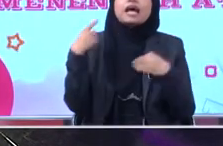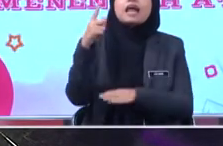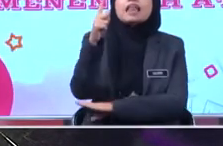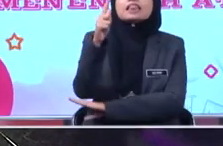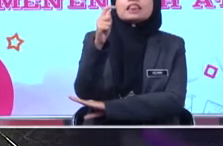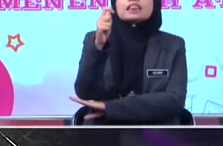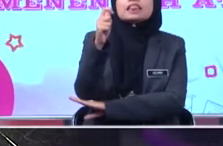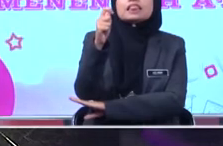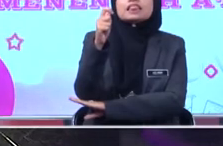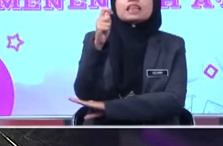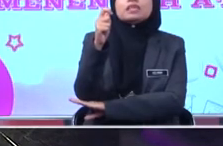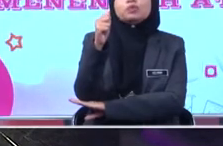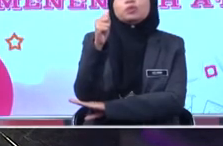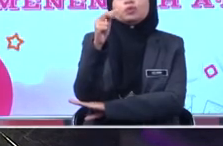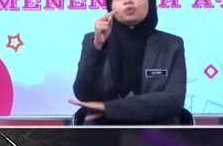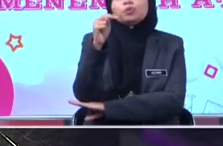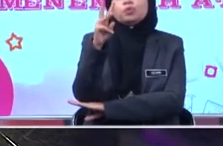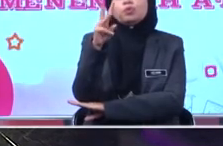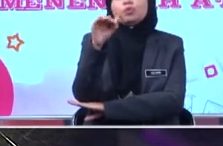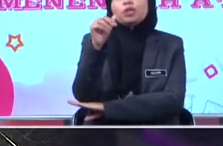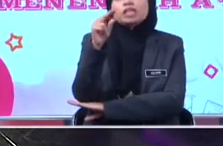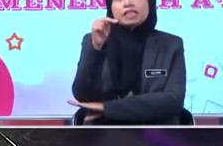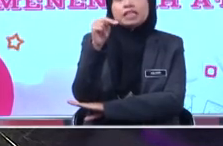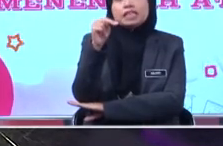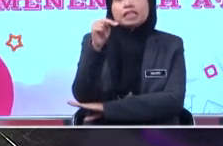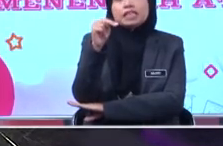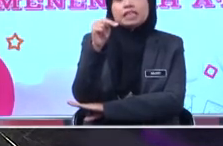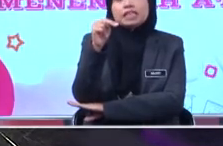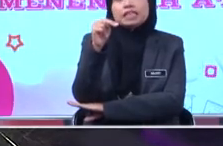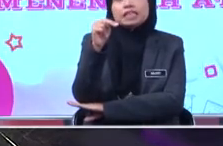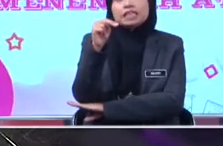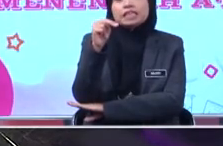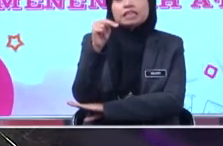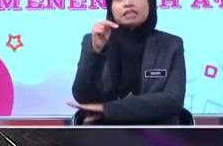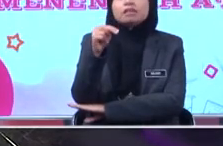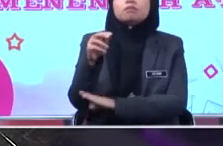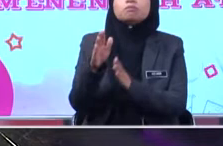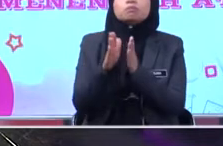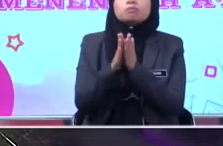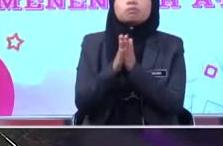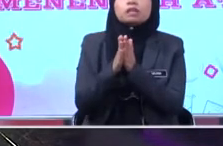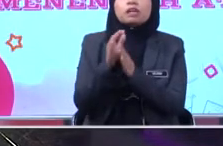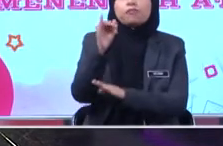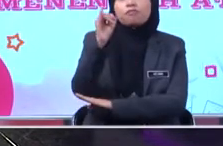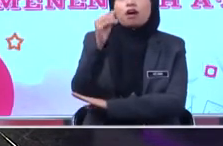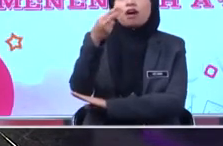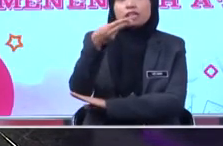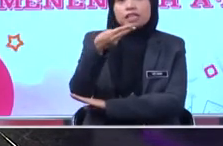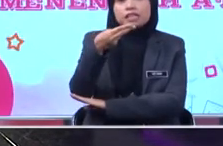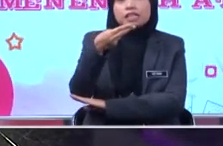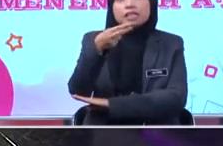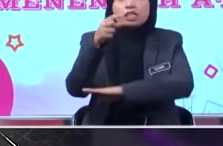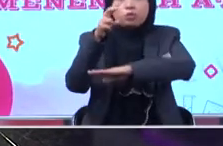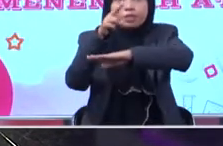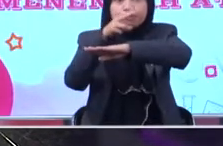saja Apakah huruf hijaiyah yang bersamaan ttawin tanwin yaitu hukum ikhfa Haqiqi hewan dan